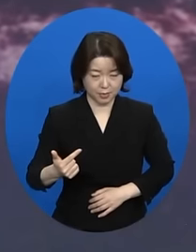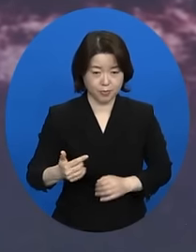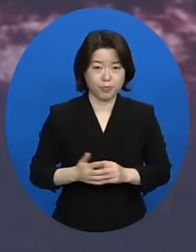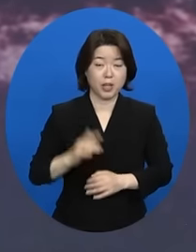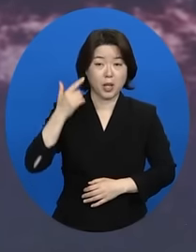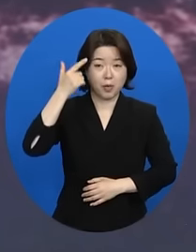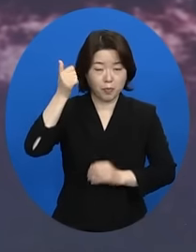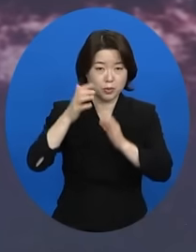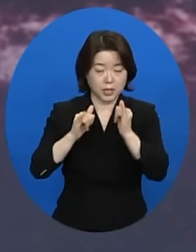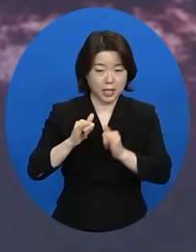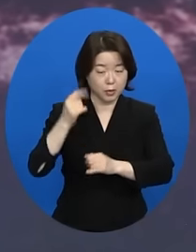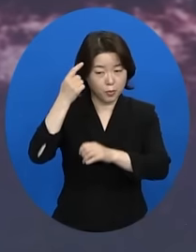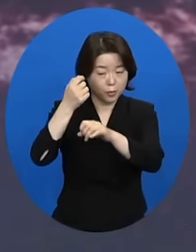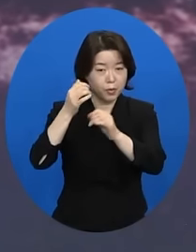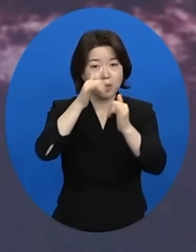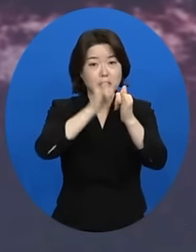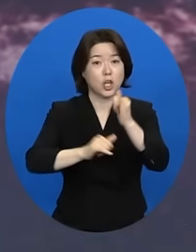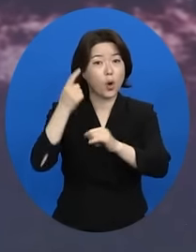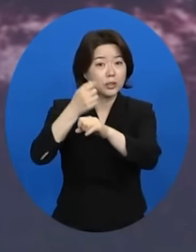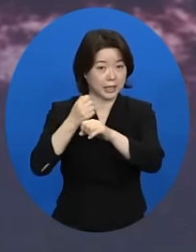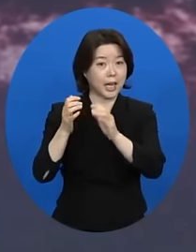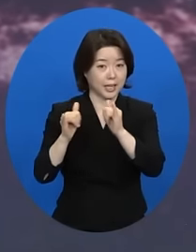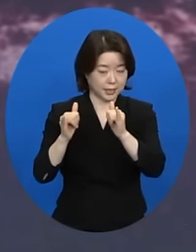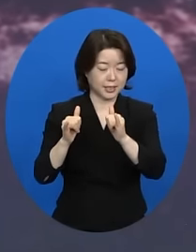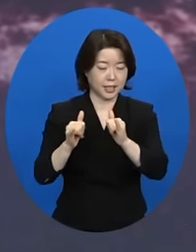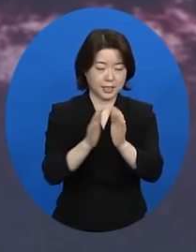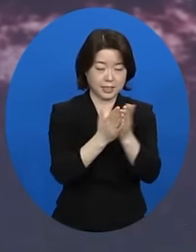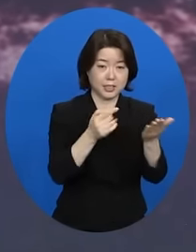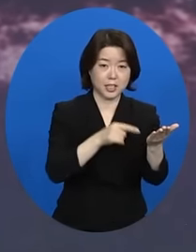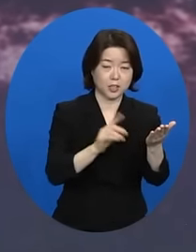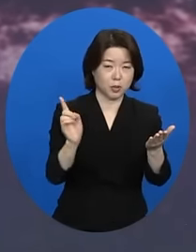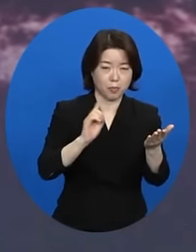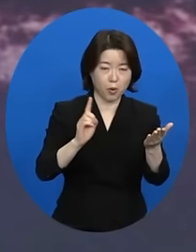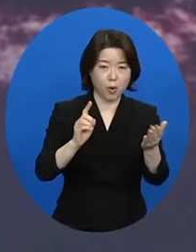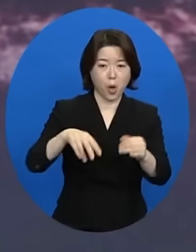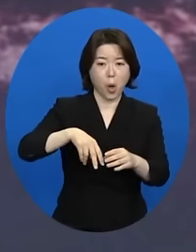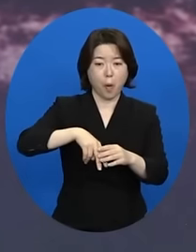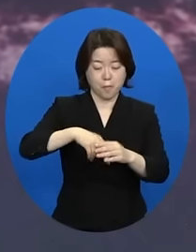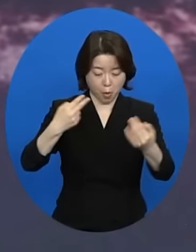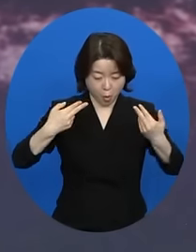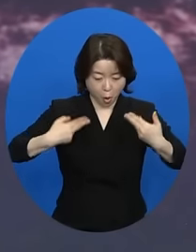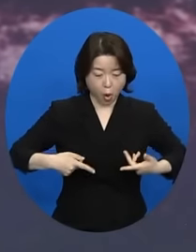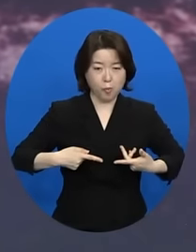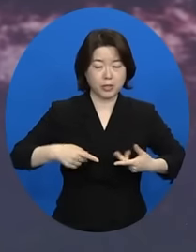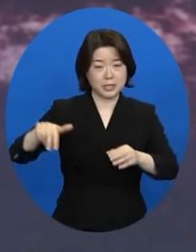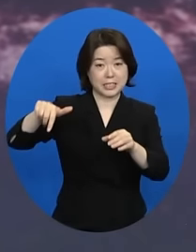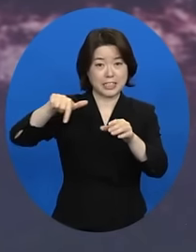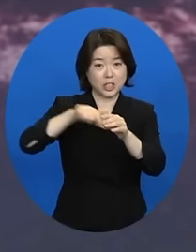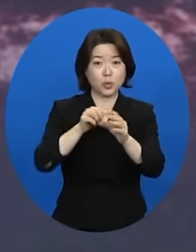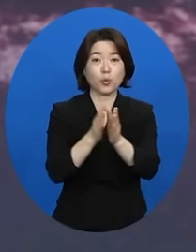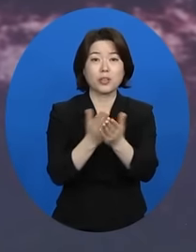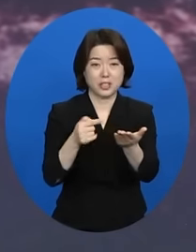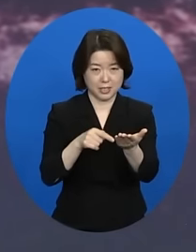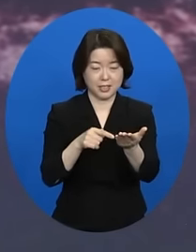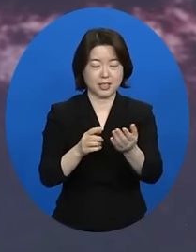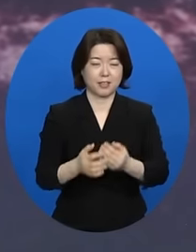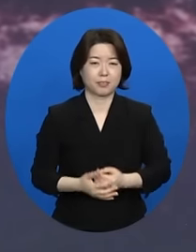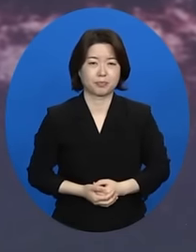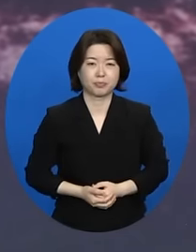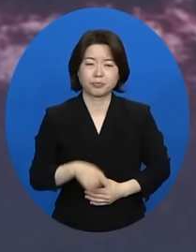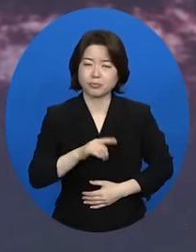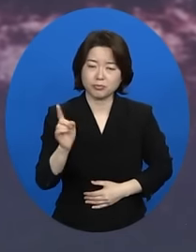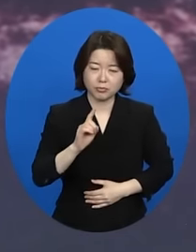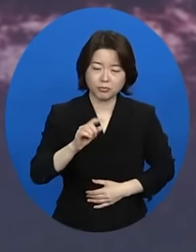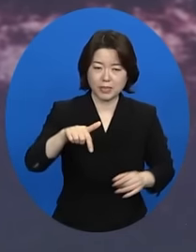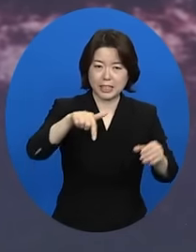쓴 책인데요, 벌거벗은 기독교 역사라는 책이 있어요. 이 책의 핵심 주장이 뭐냐면